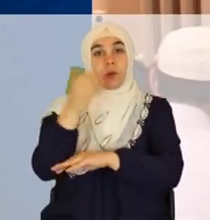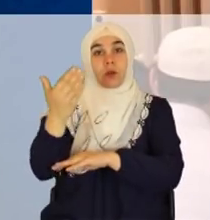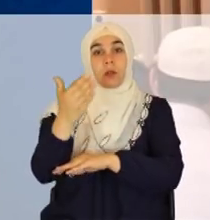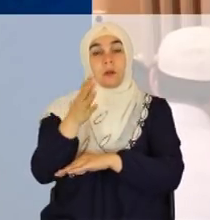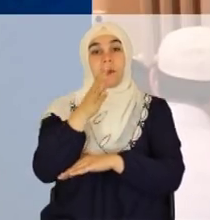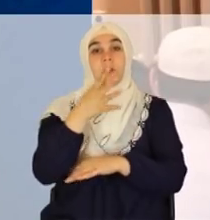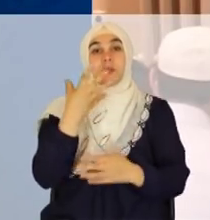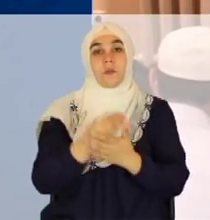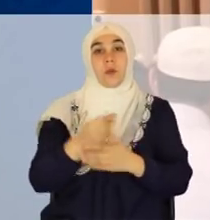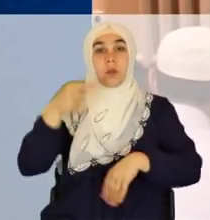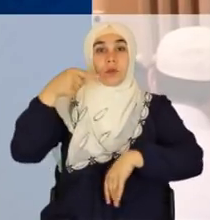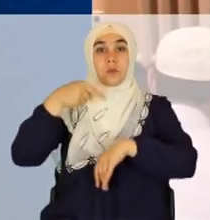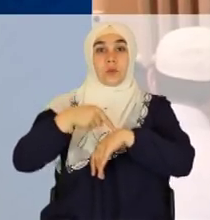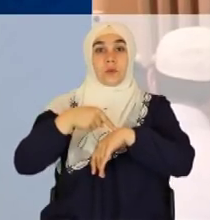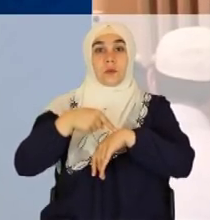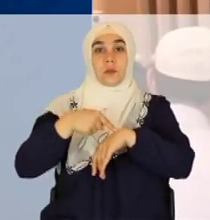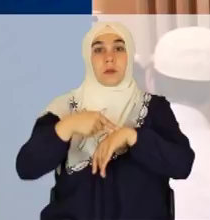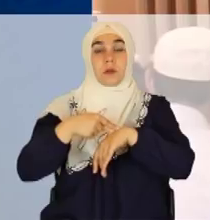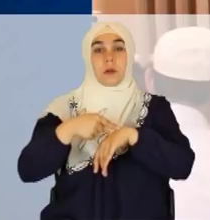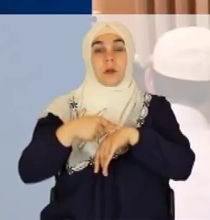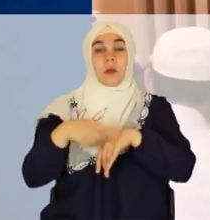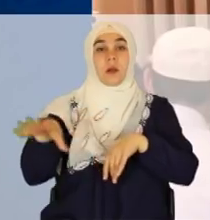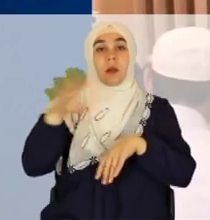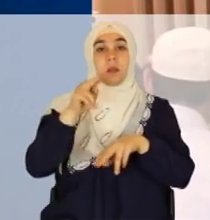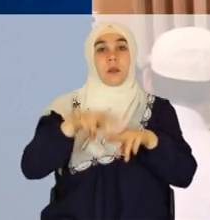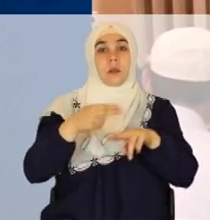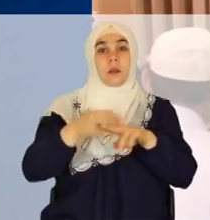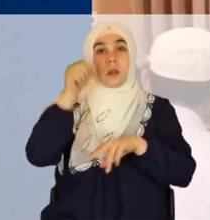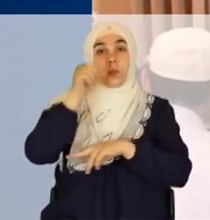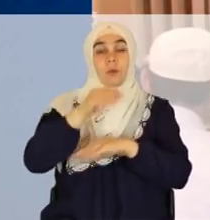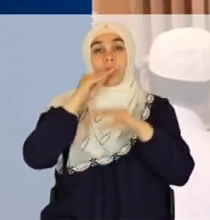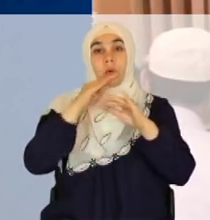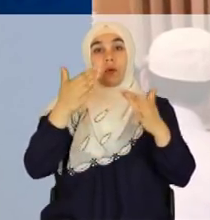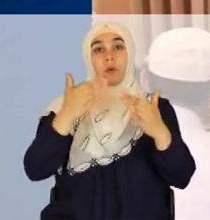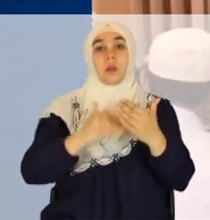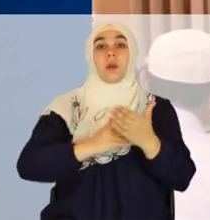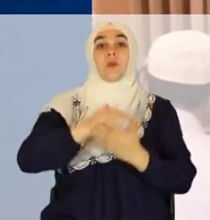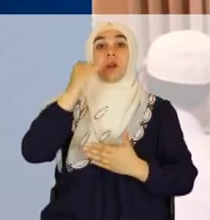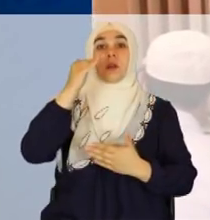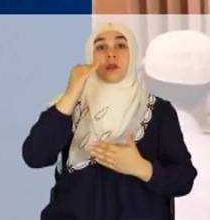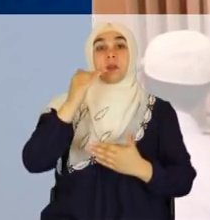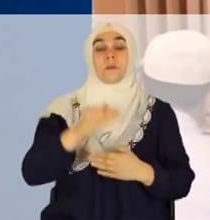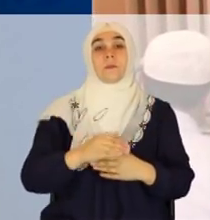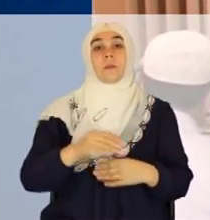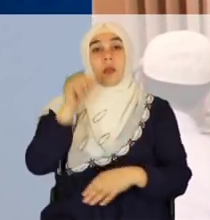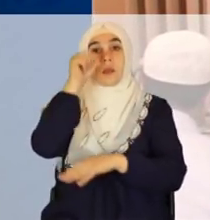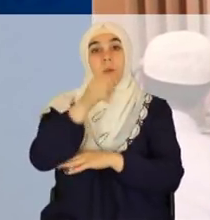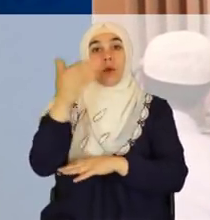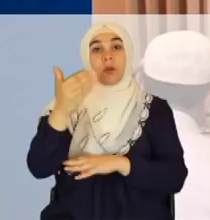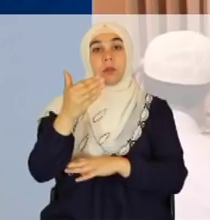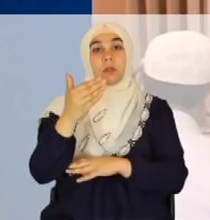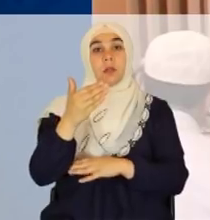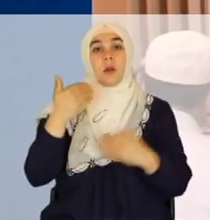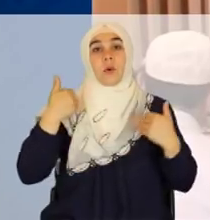ibadetimizin mahiyetini engel yetiş, ana şu ibadetinin ruhaniyetini götürüş, ibadetinin